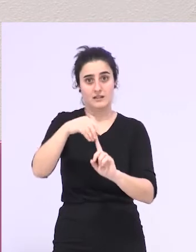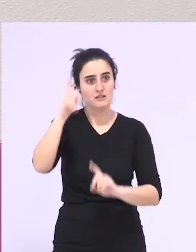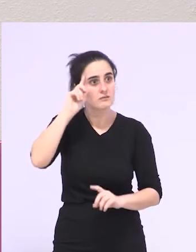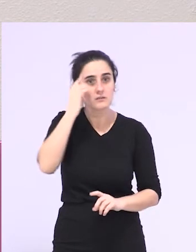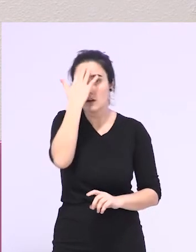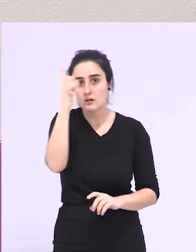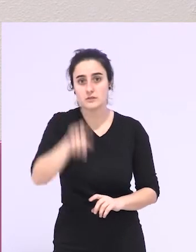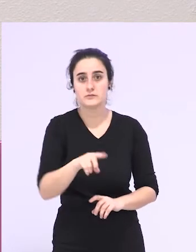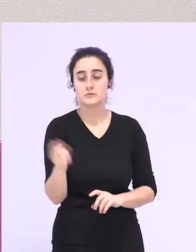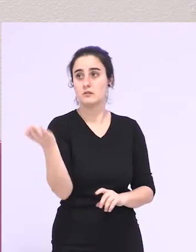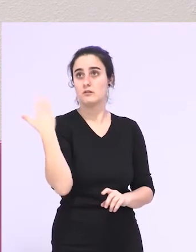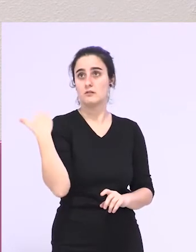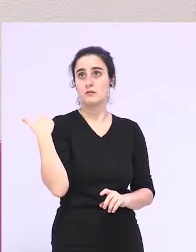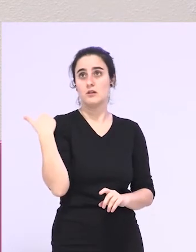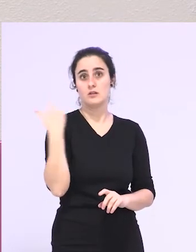lehen urteko